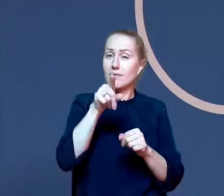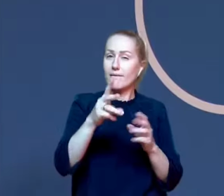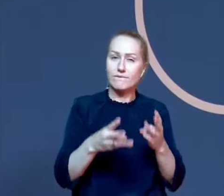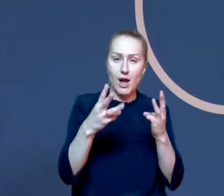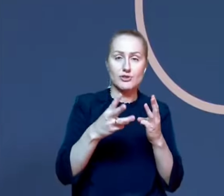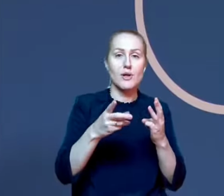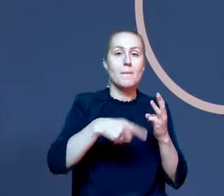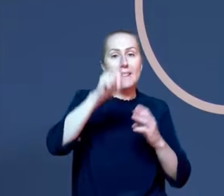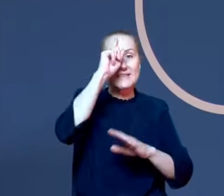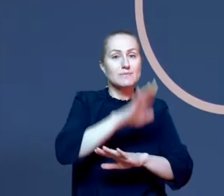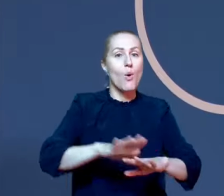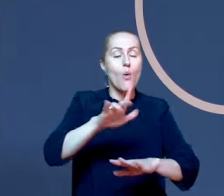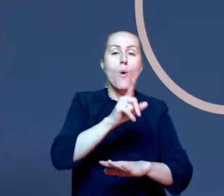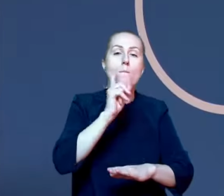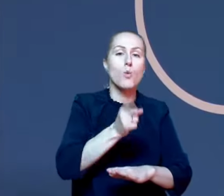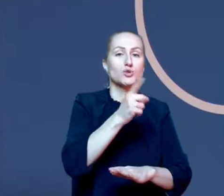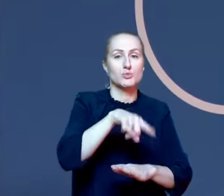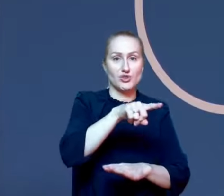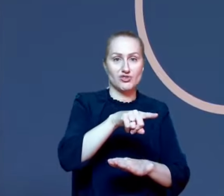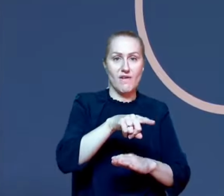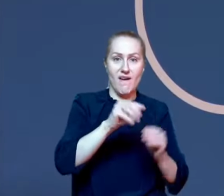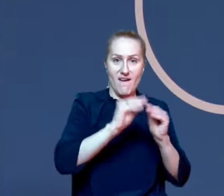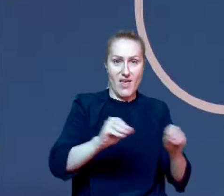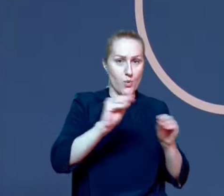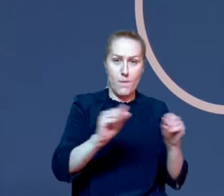społeczeństwo wyedukowane i